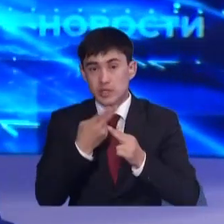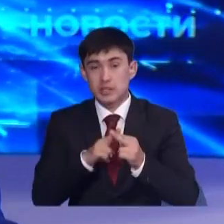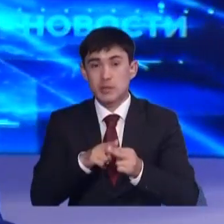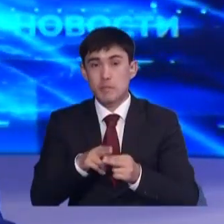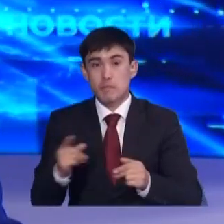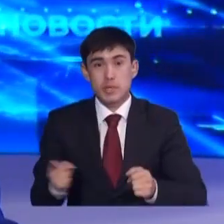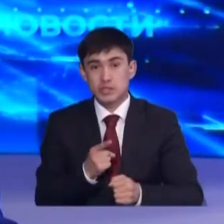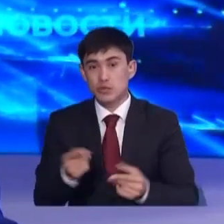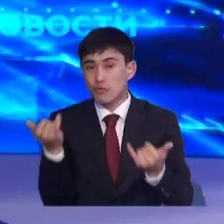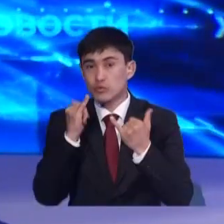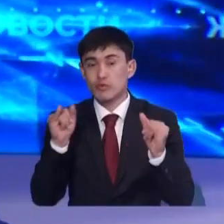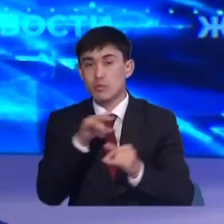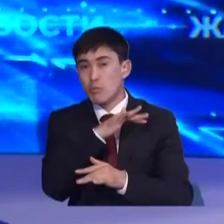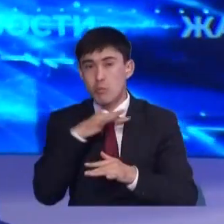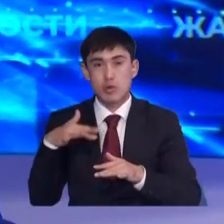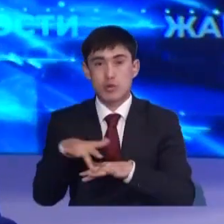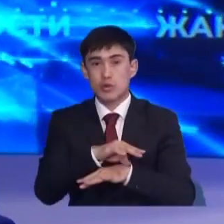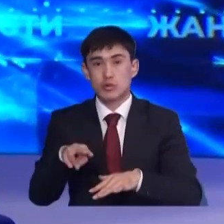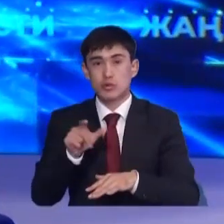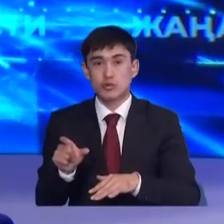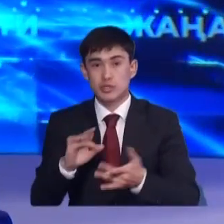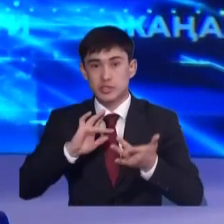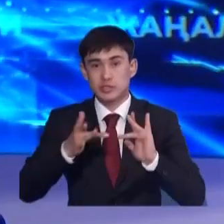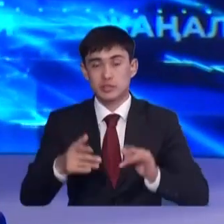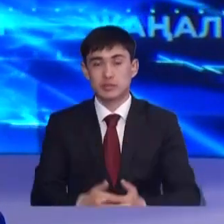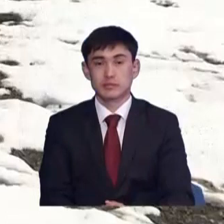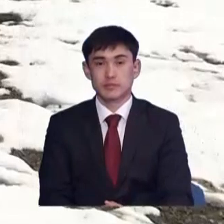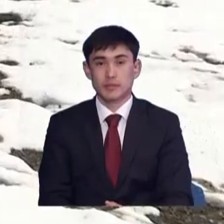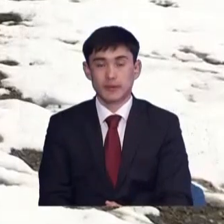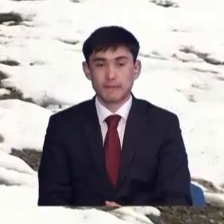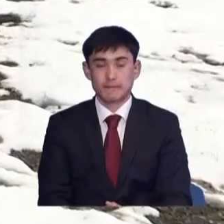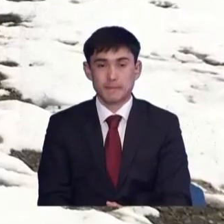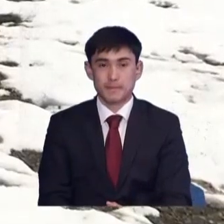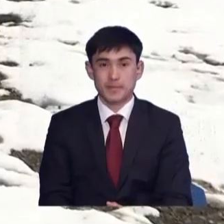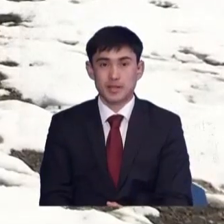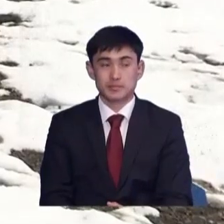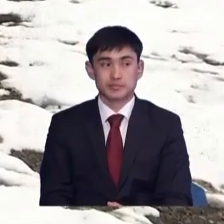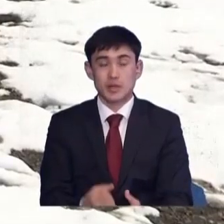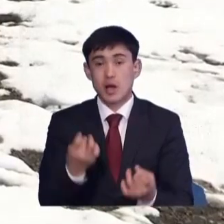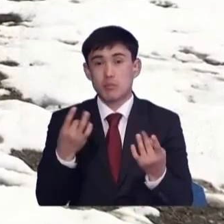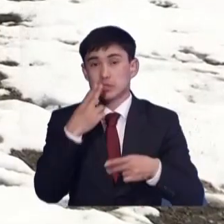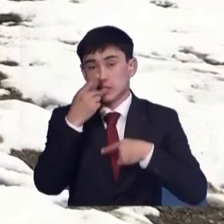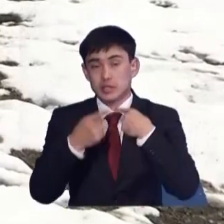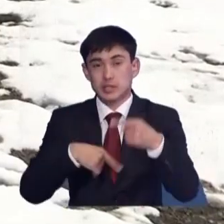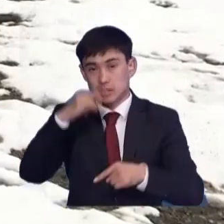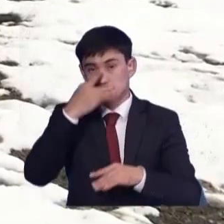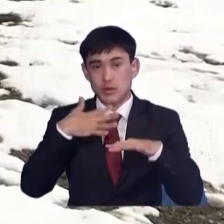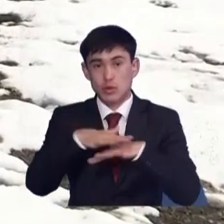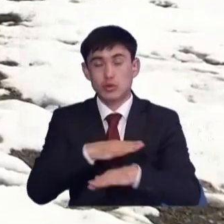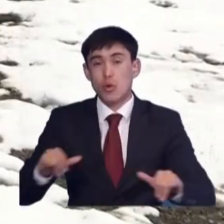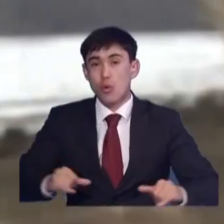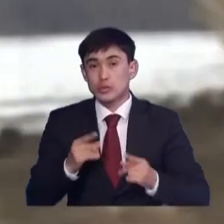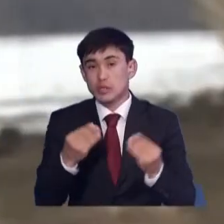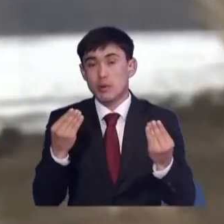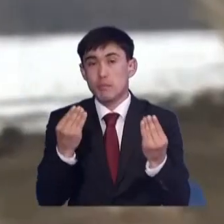ее мастерством восхищаются миллионы людей в социальных сетях. В обычаях и традициях казахского народа конь занимает